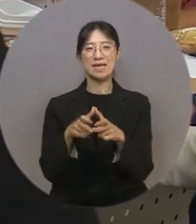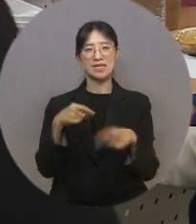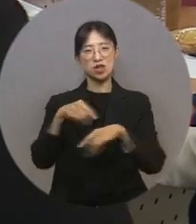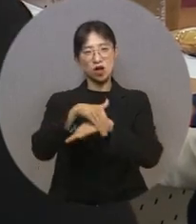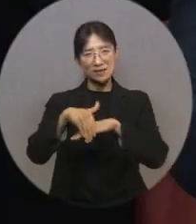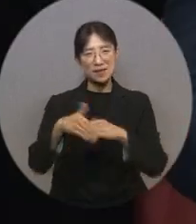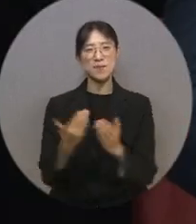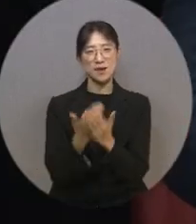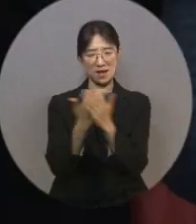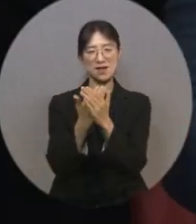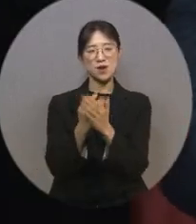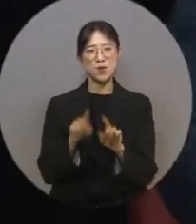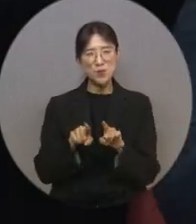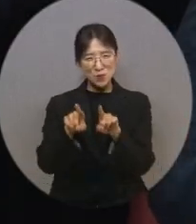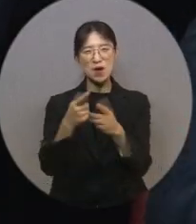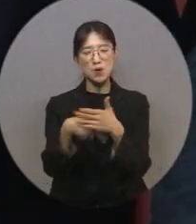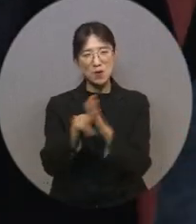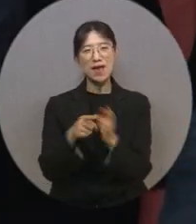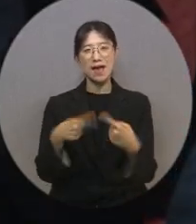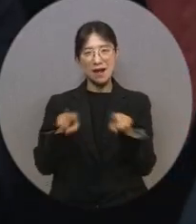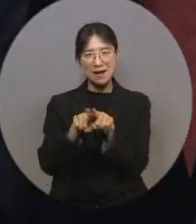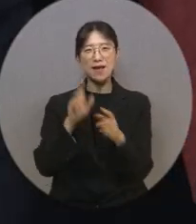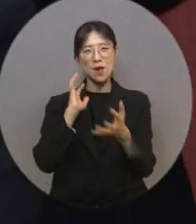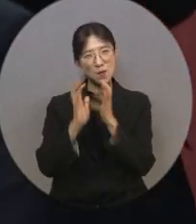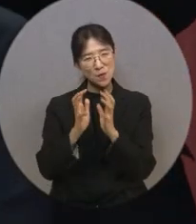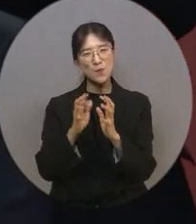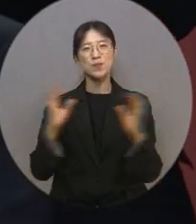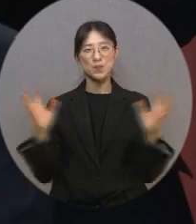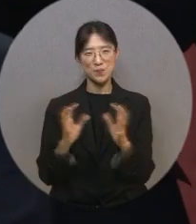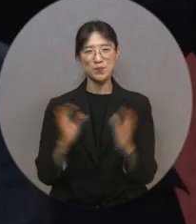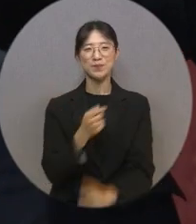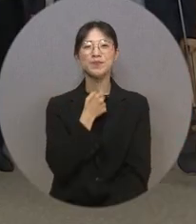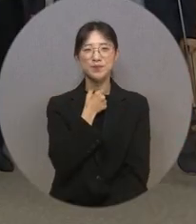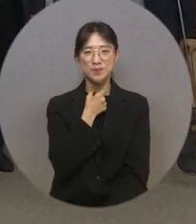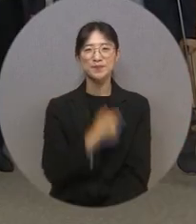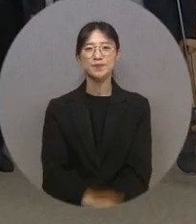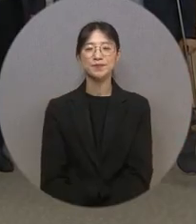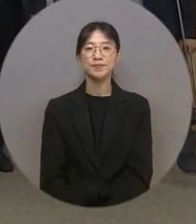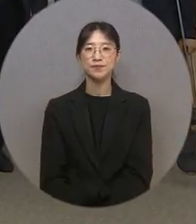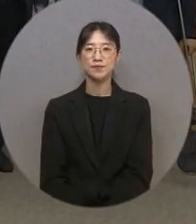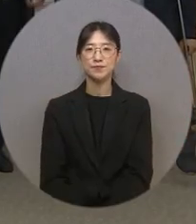발전과 시너지를 위해 함께 고민하는 자리가 이어지길 바랍니다.